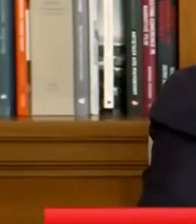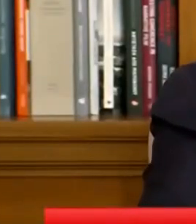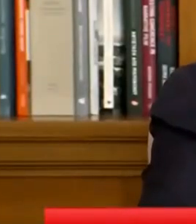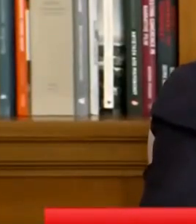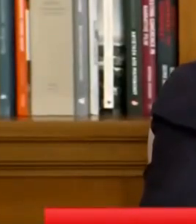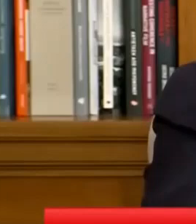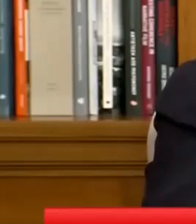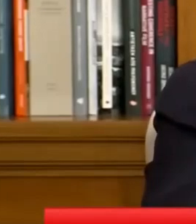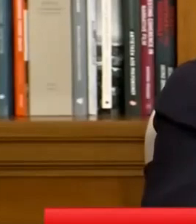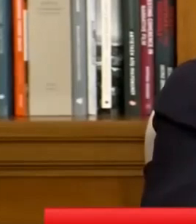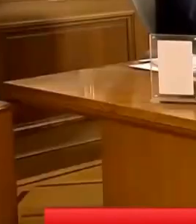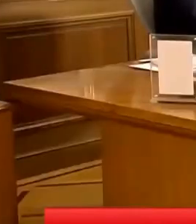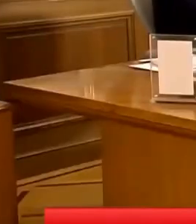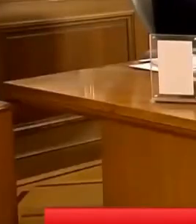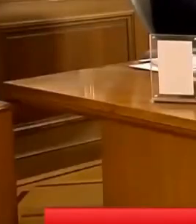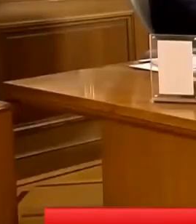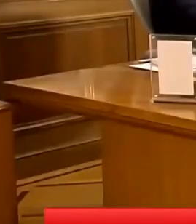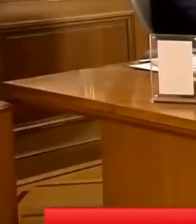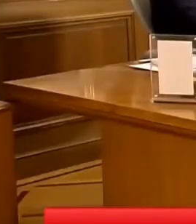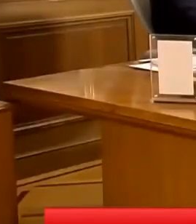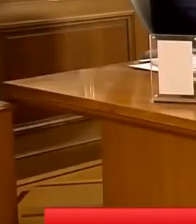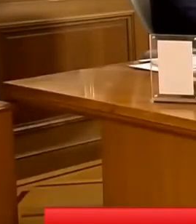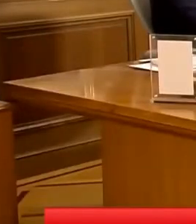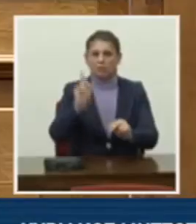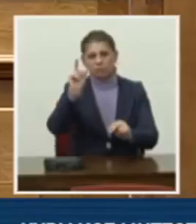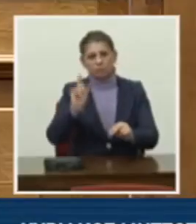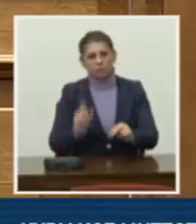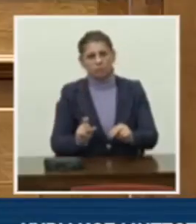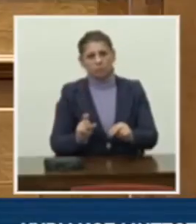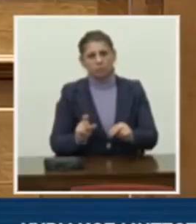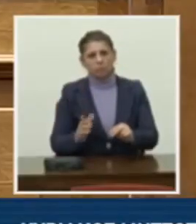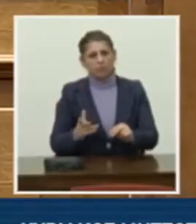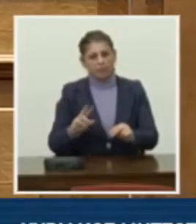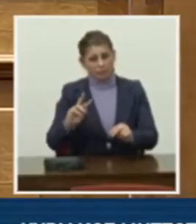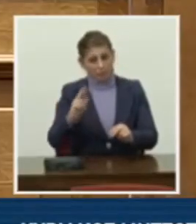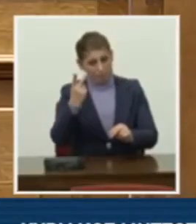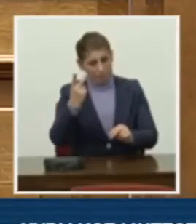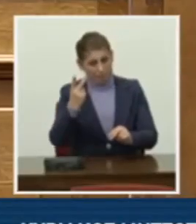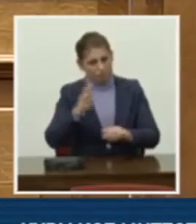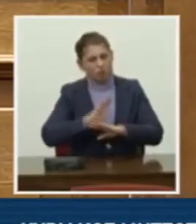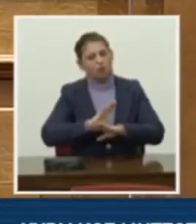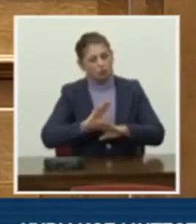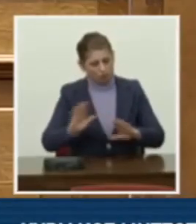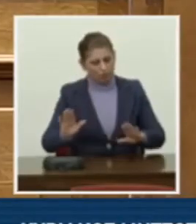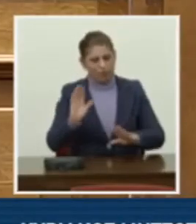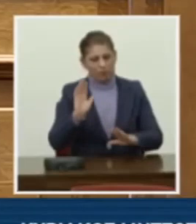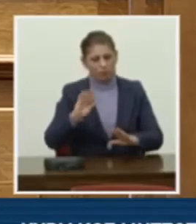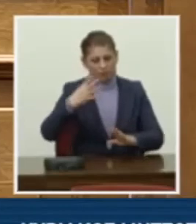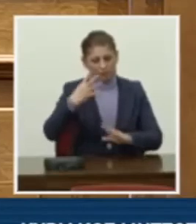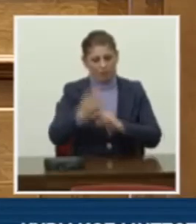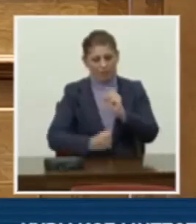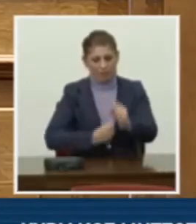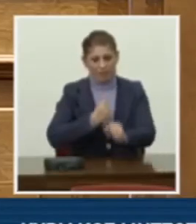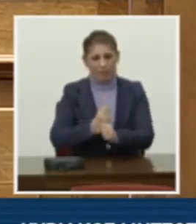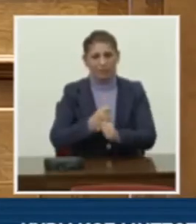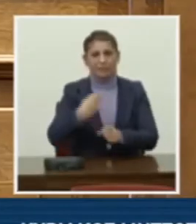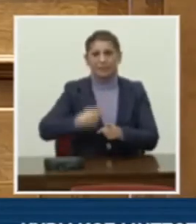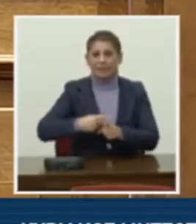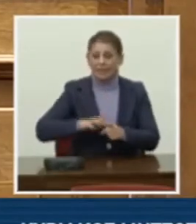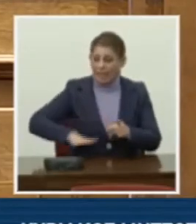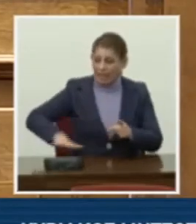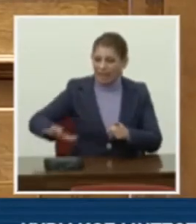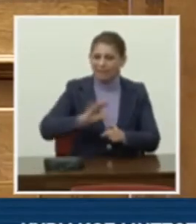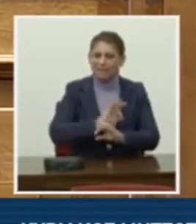θα αναμετρηθούμε, θα προτάξουμε το κυβερνητικό μας έργο. Οι εκλογές θα γίνουν στο τέλος της τετραετίας και ο ελληνικός λαός, είμαι σίγουρος, ότι